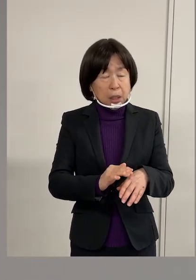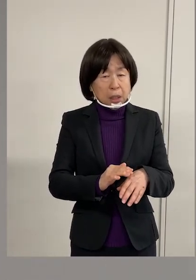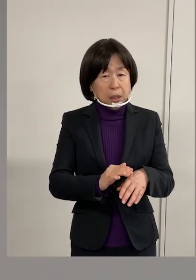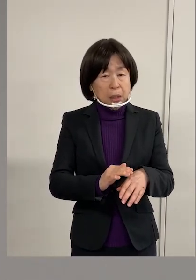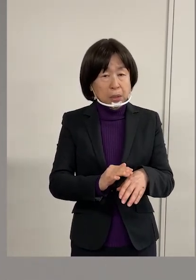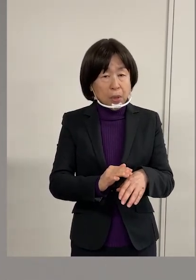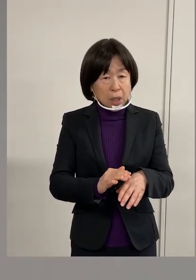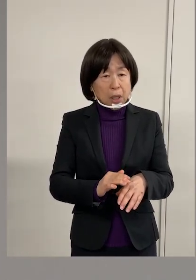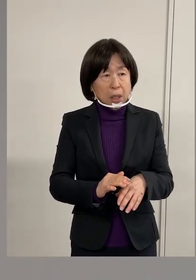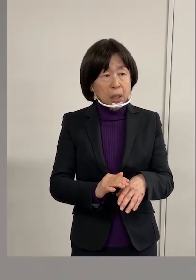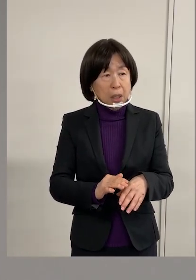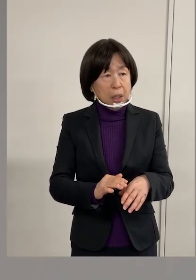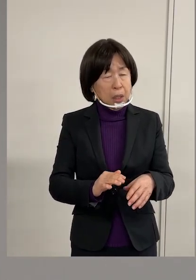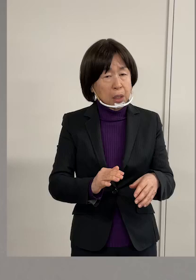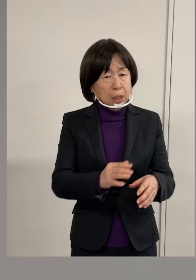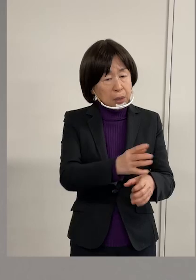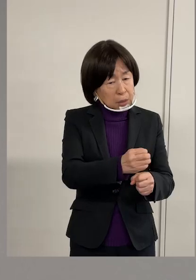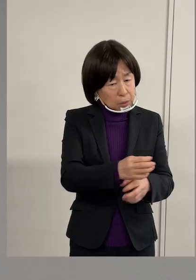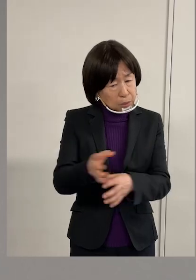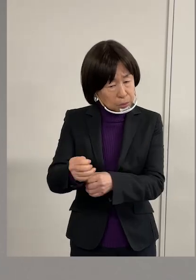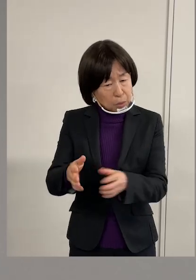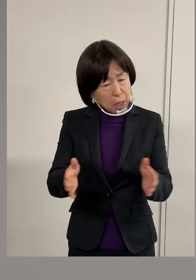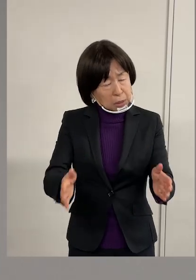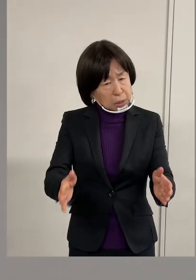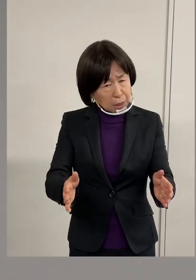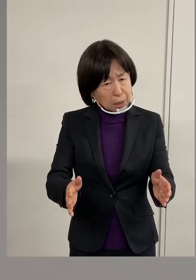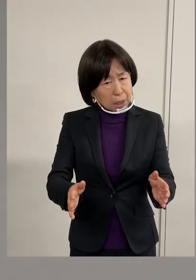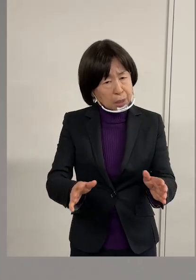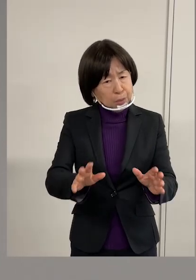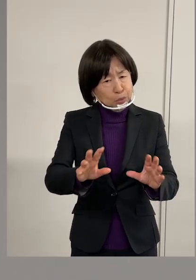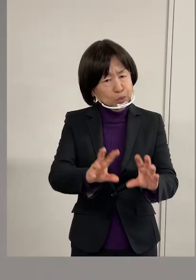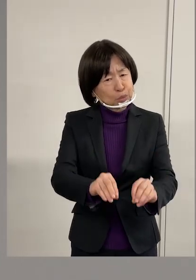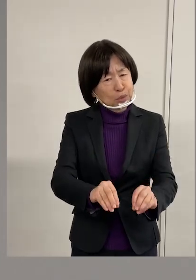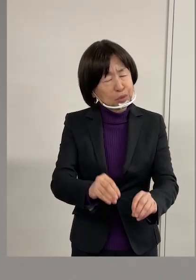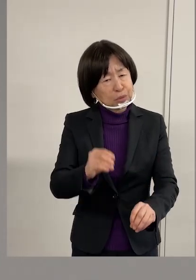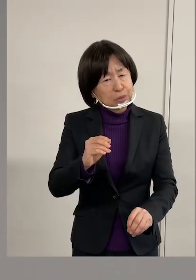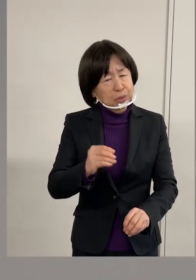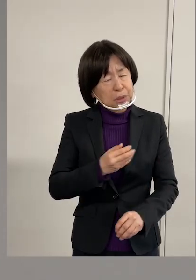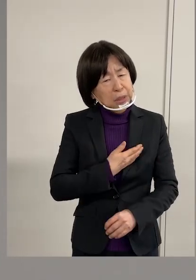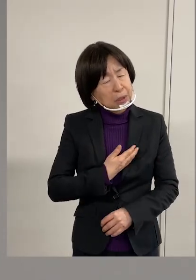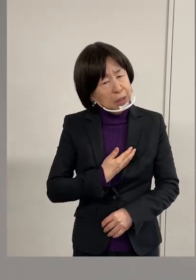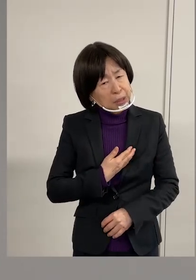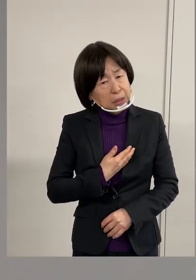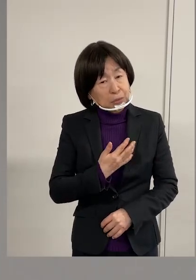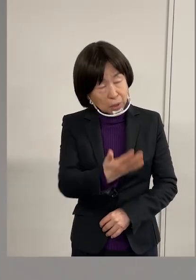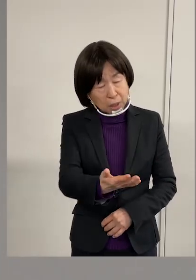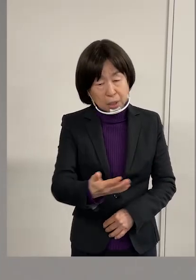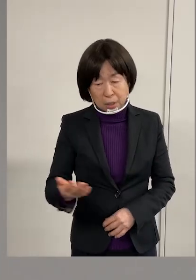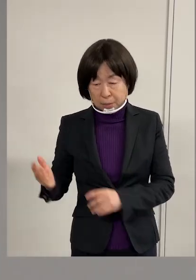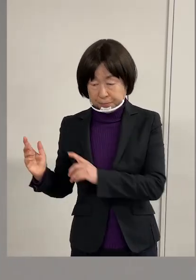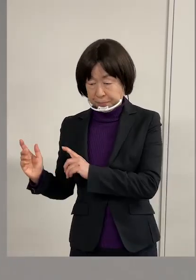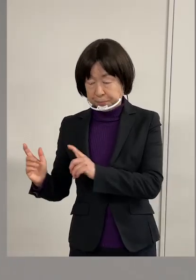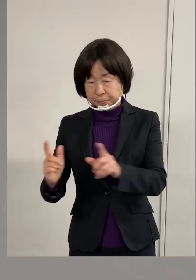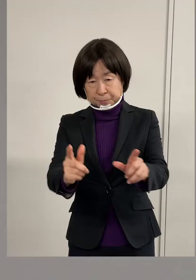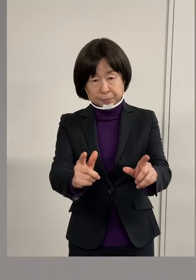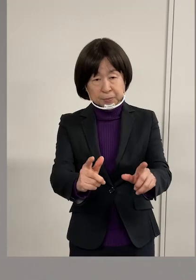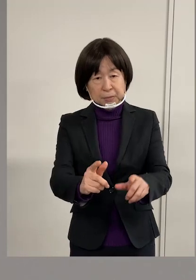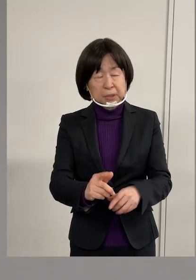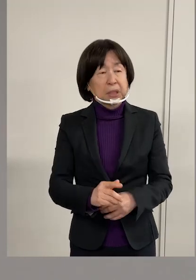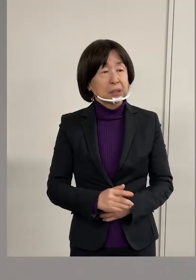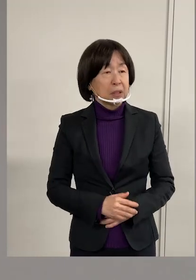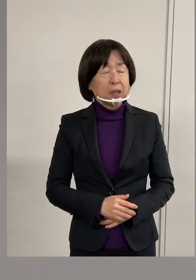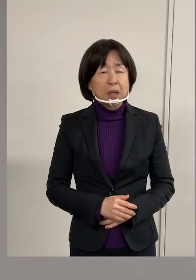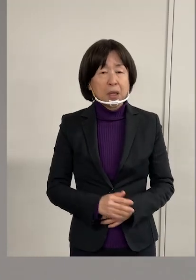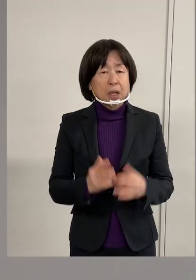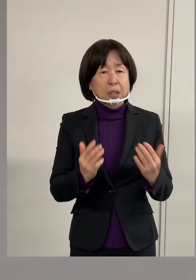仕方がないというようなお考えでよろしいでしょうか。 いや、学校施設は、あの、最後の手段なので、まあ、そうではない運動場。そう